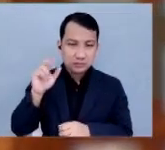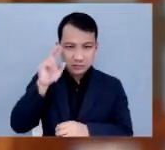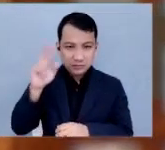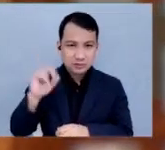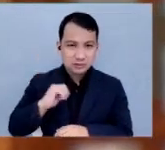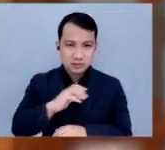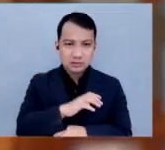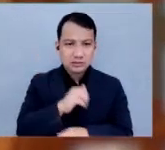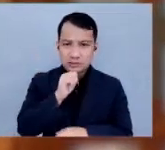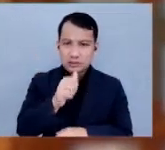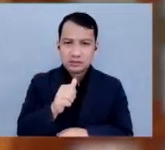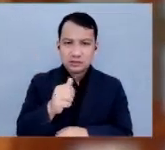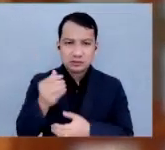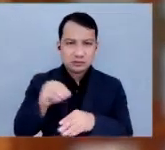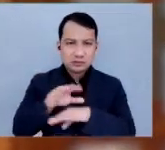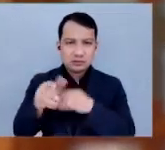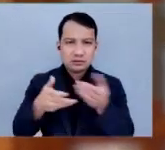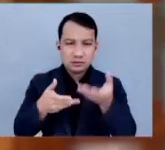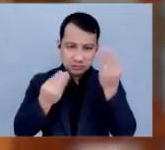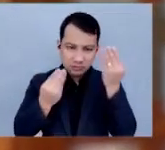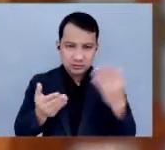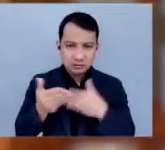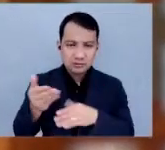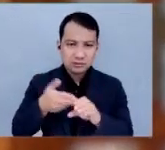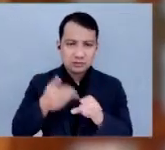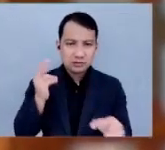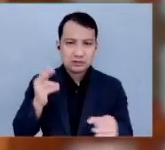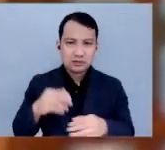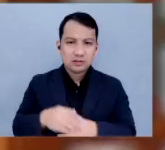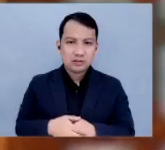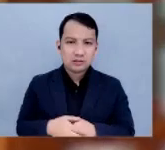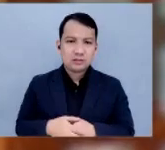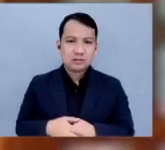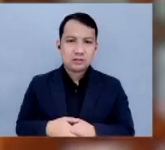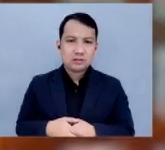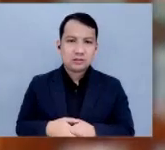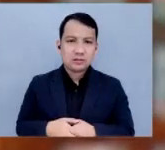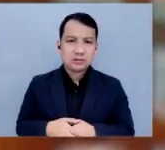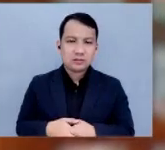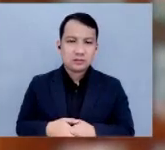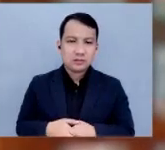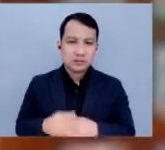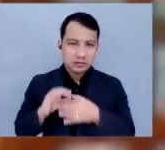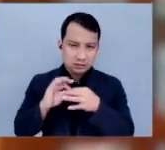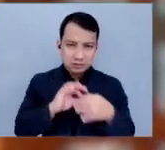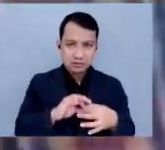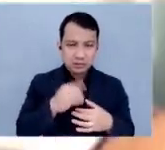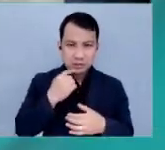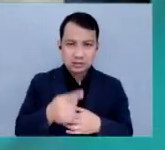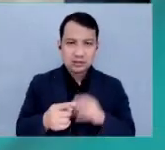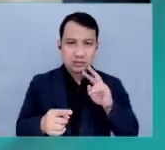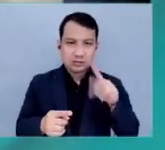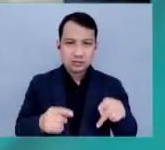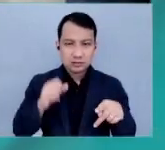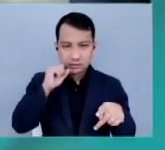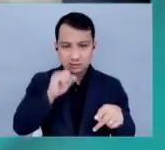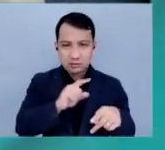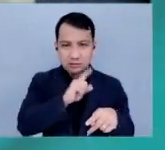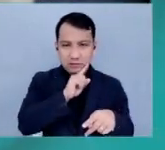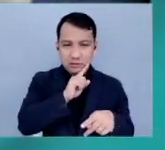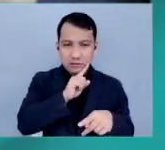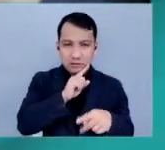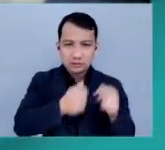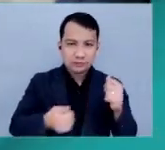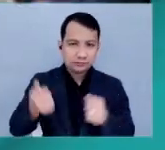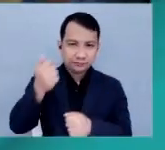siya kinonsulta ng anak bago nag-resign bilang kalihim ng DepEd. Kaugnay naman sa sinabi ni VP Sara, natatakbo siya at ang mga